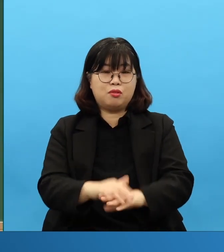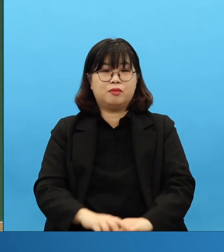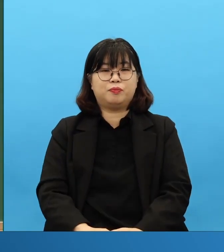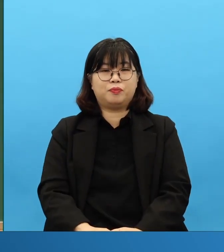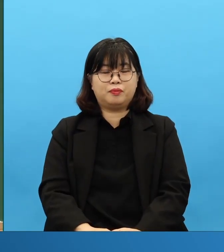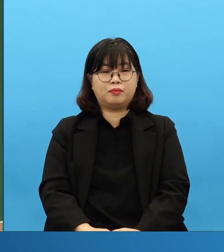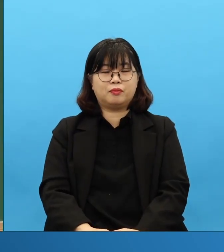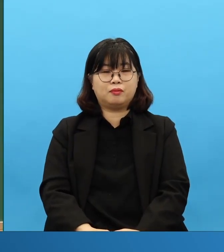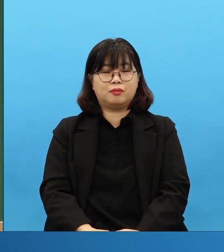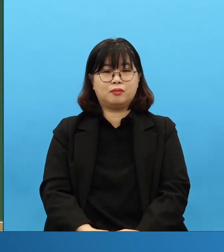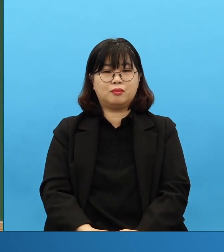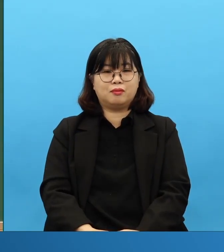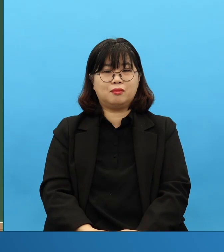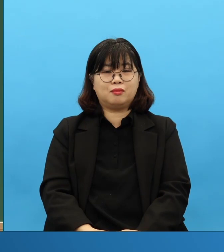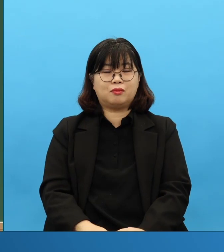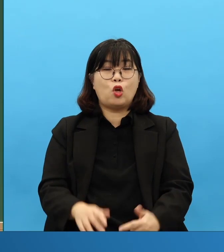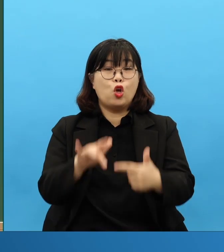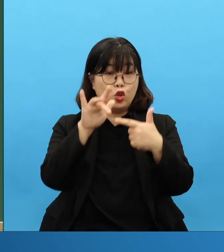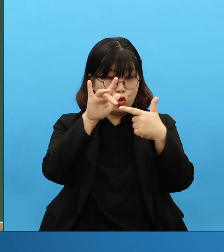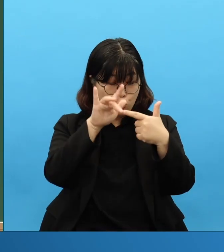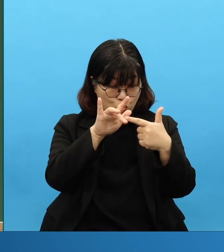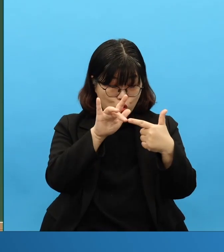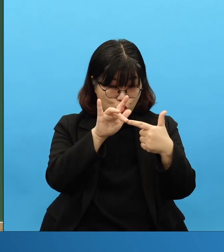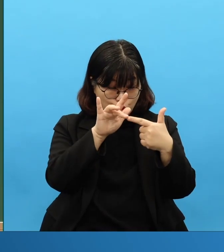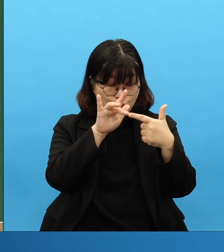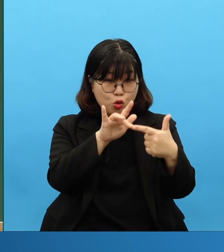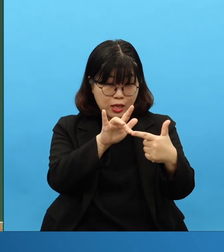레몬한테는必ずこの25の 재앙 오기 돼 있으니까 재앙 막는.